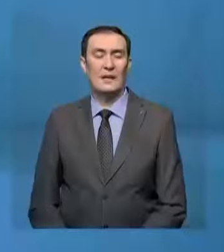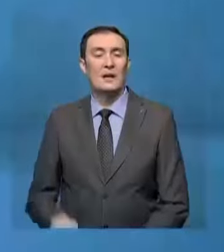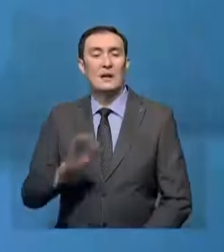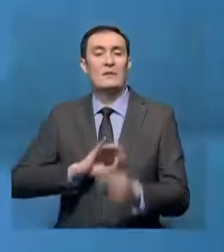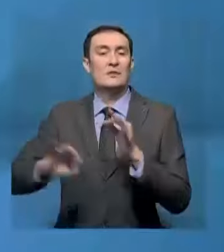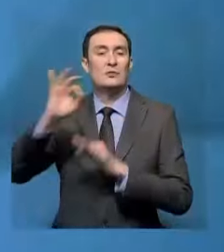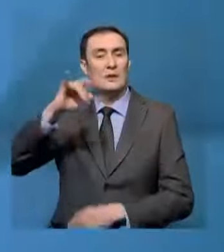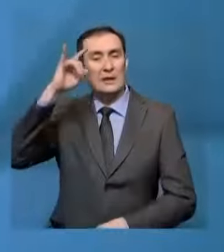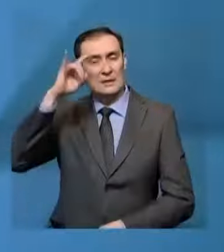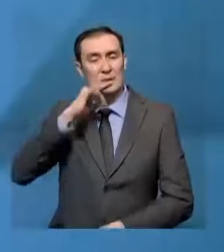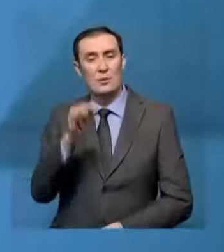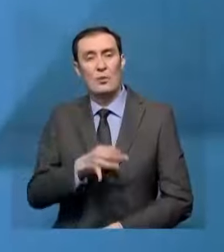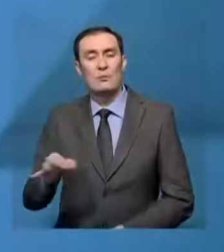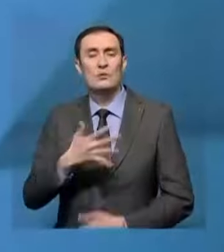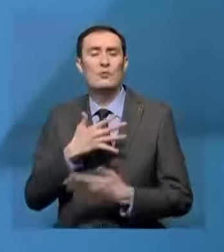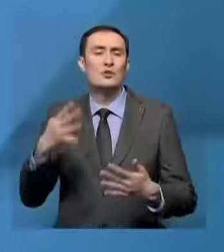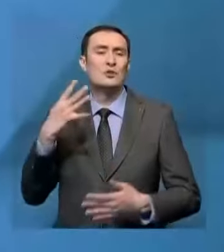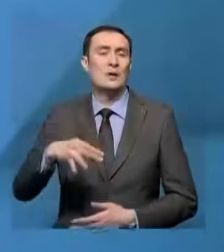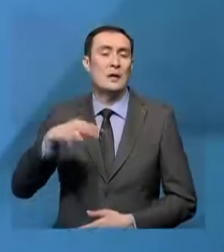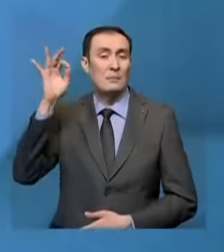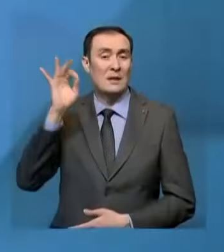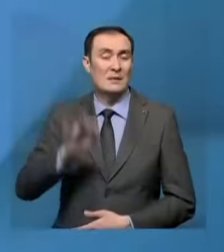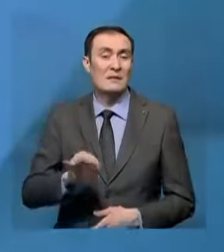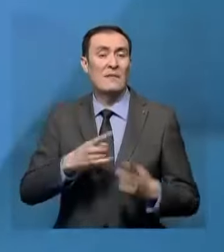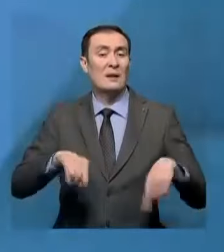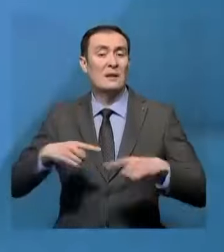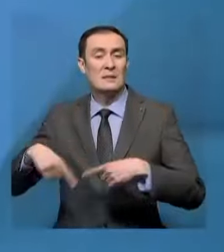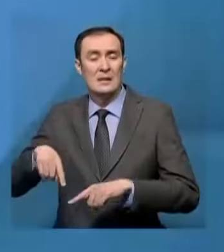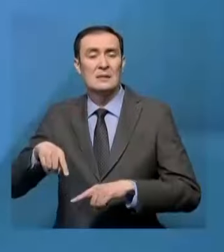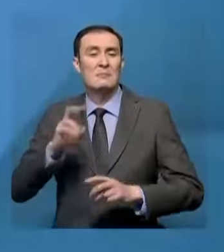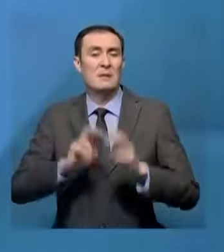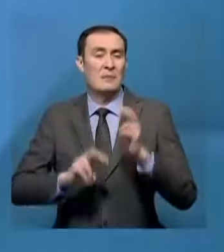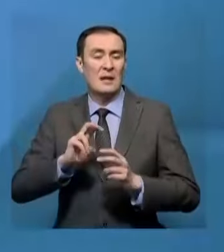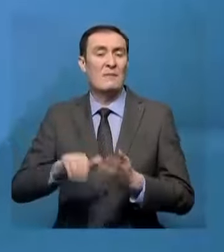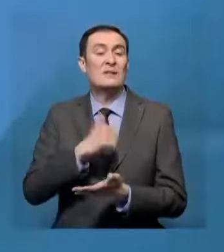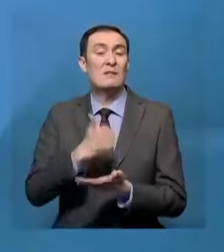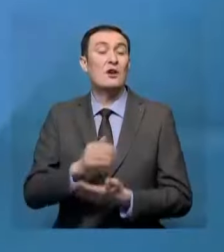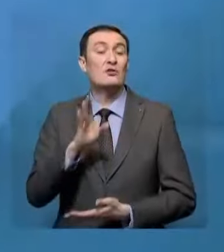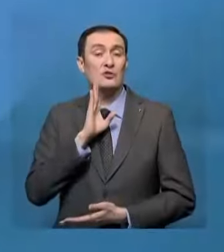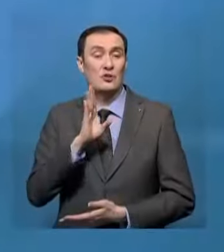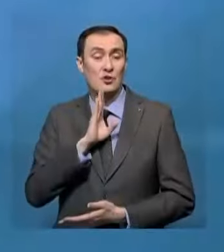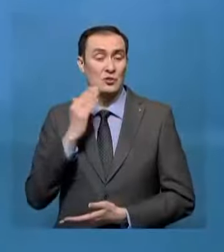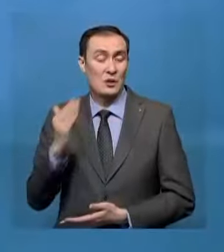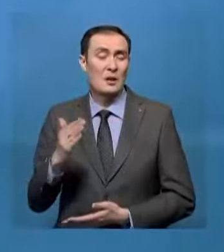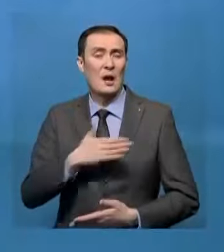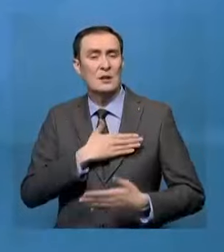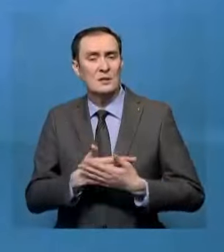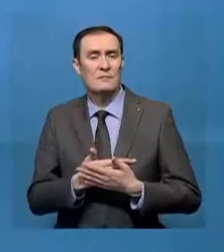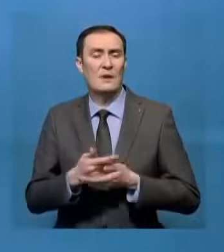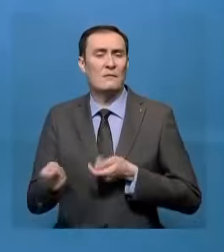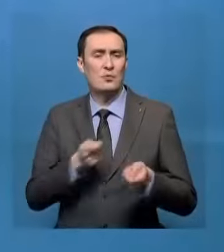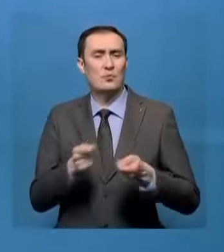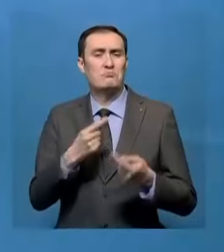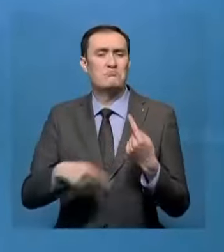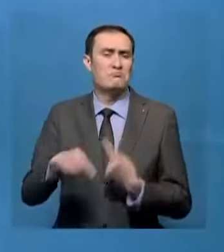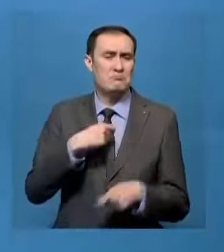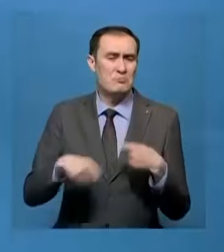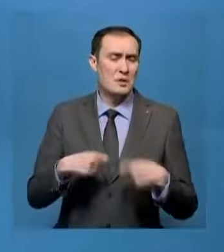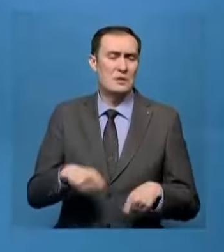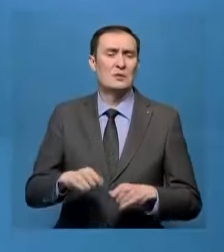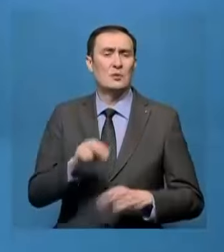На востоке Казахстана больше 40% организаций и предприятий возглавляют женщины. Они активно ведут бизнес, трудятся